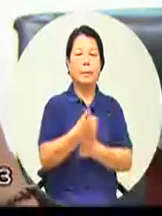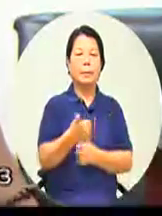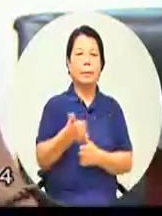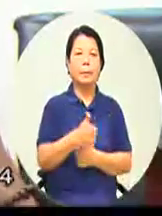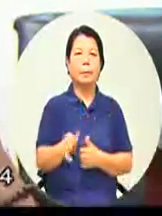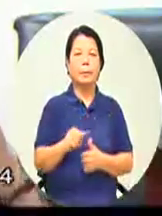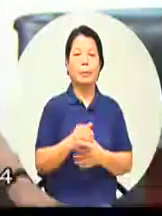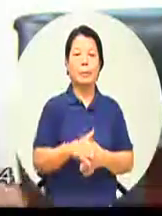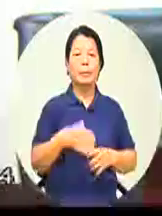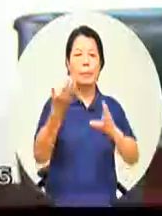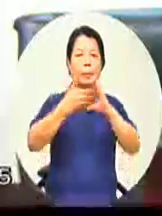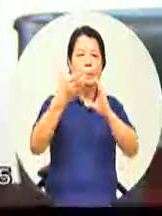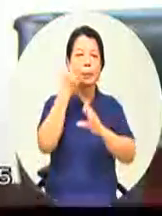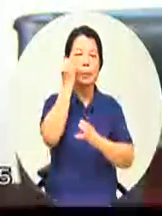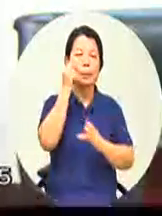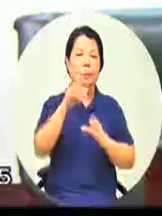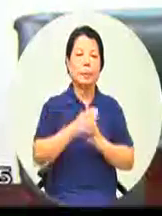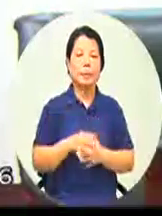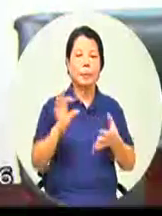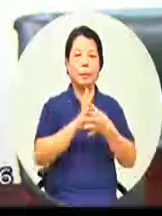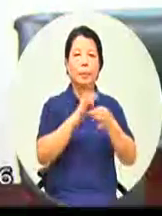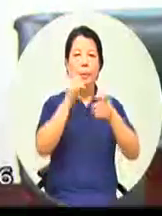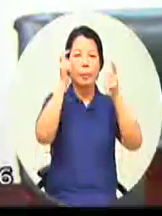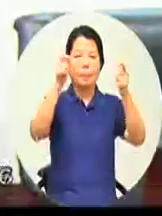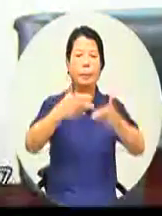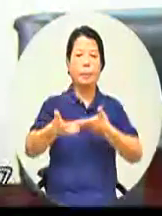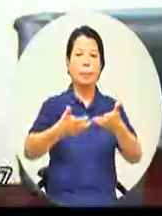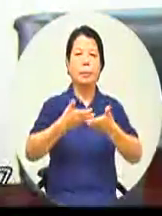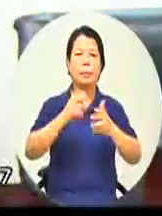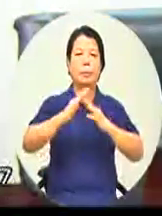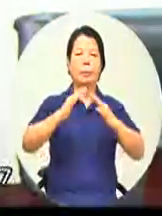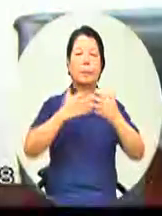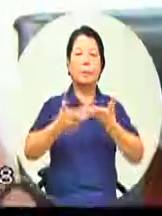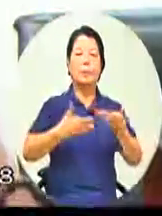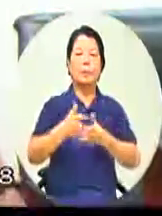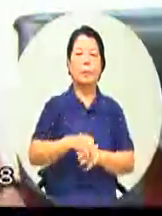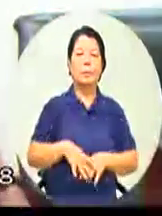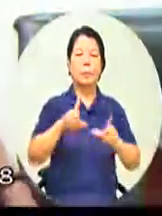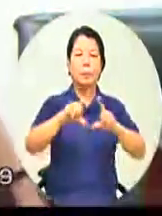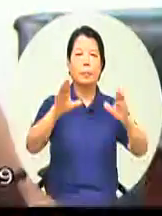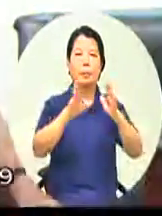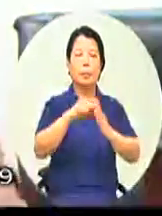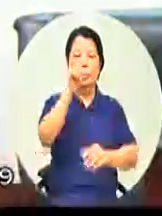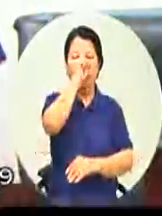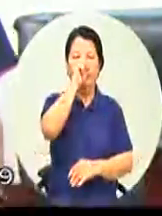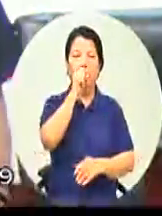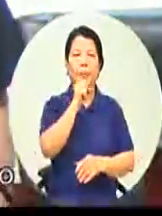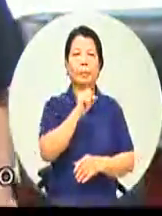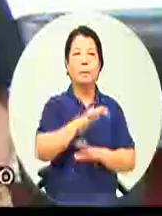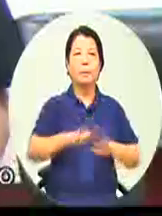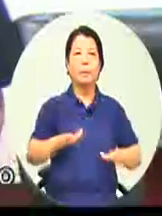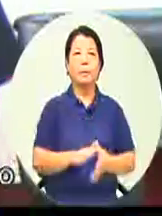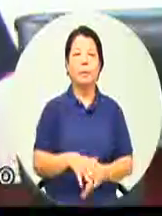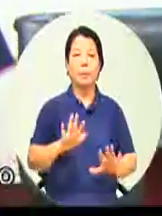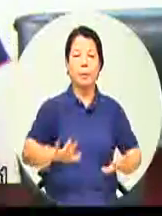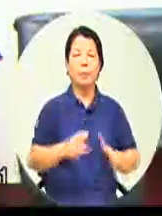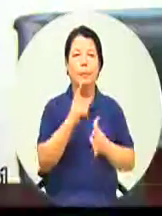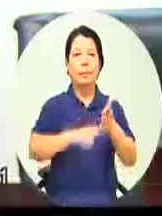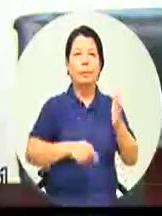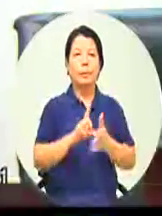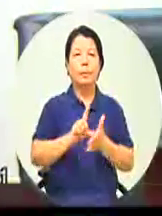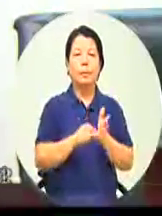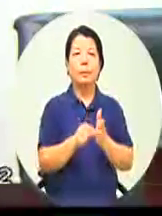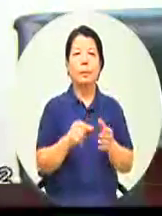咱电视机上关心咱高雄市政的好朋友，大家午安。我今仔日咧简单吼，因为时